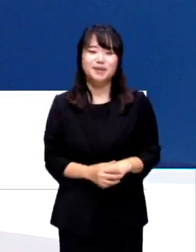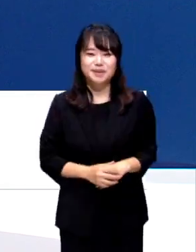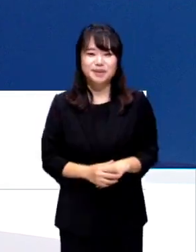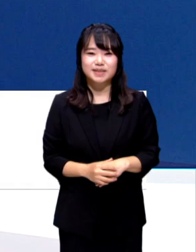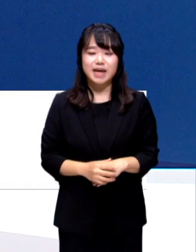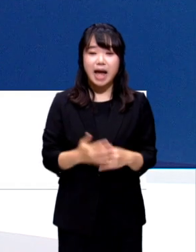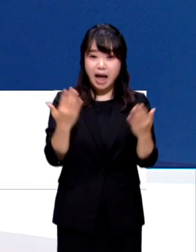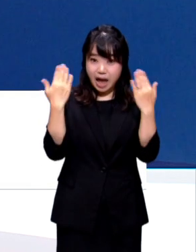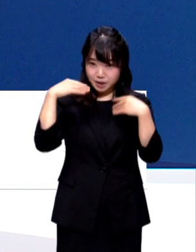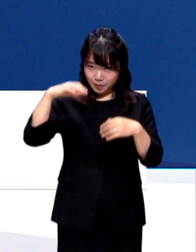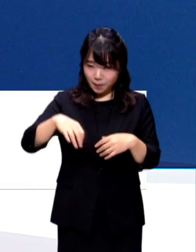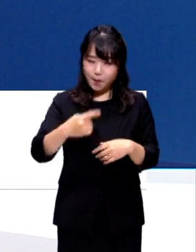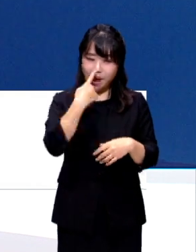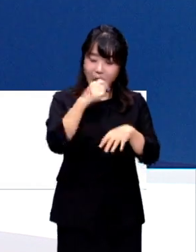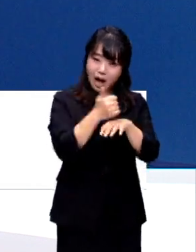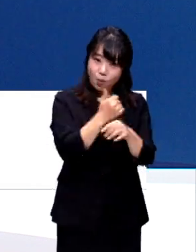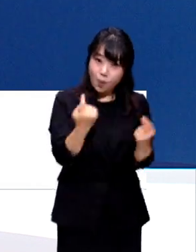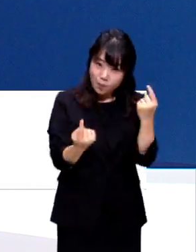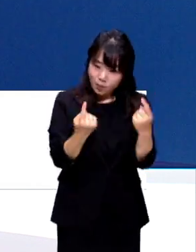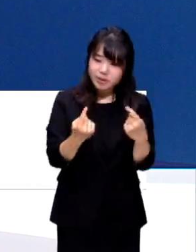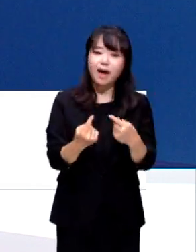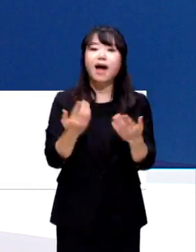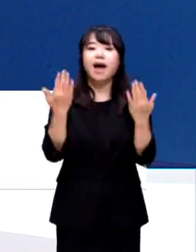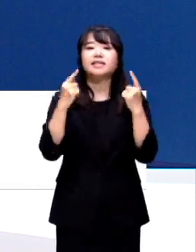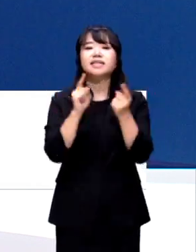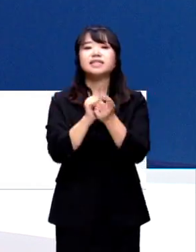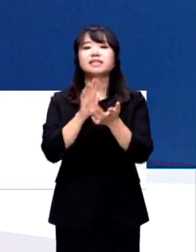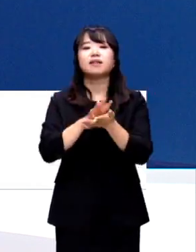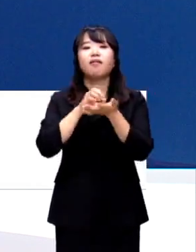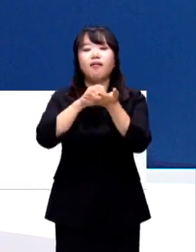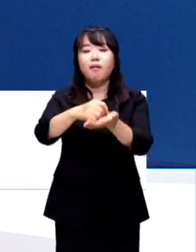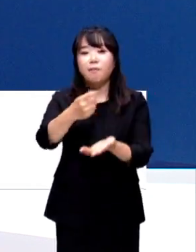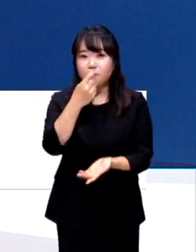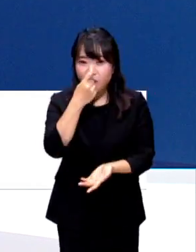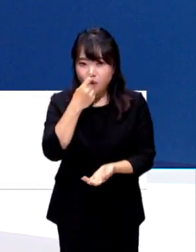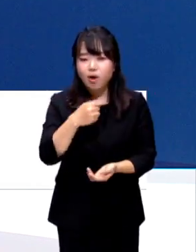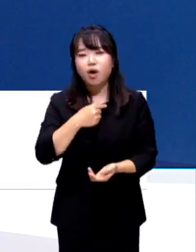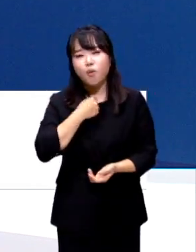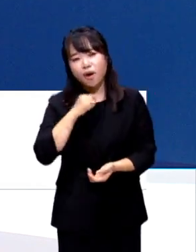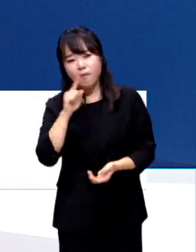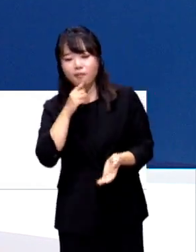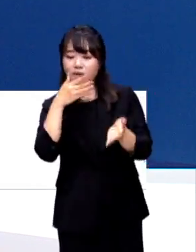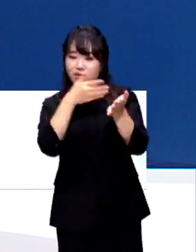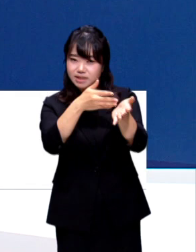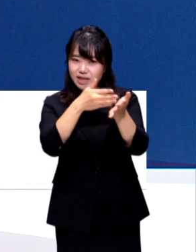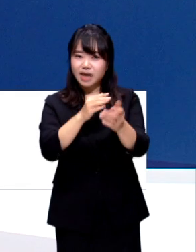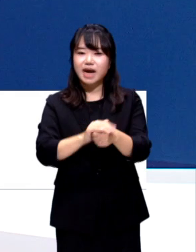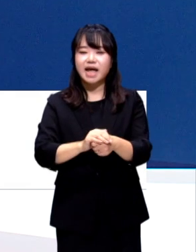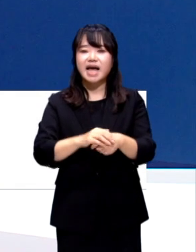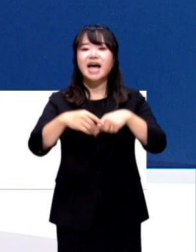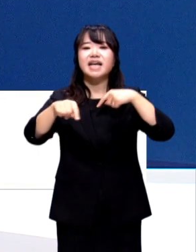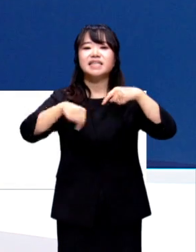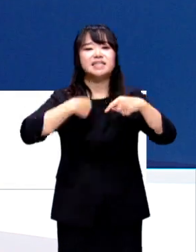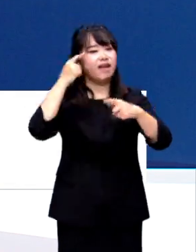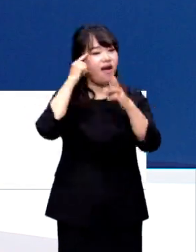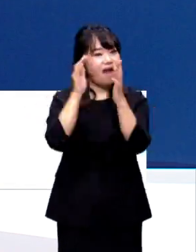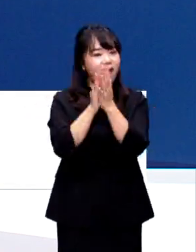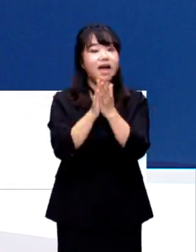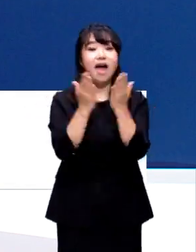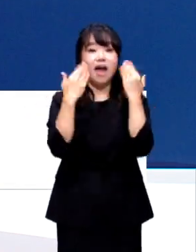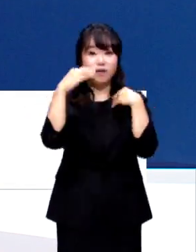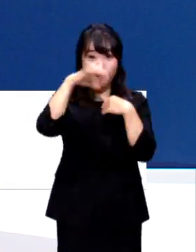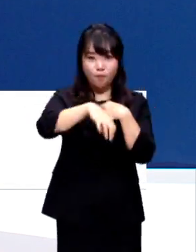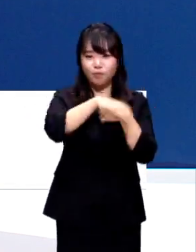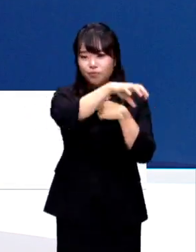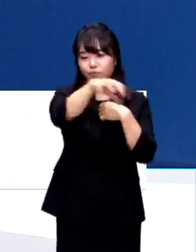학교와 학원에서 하는 공부보다 학생들이 자발적으로 배우고 자신의 의견을 제안하는 자치학교가 지역에서